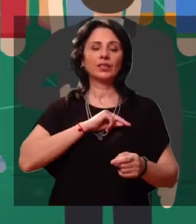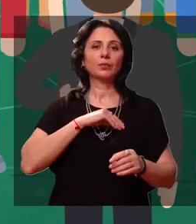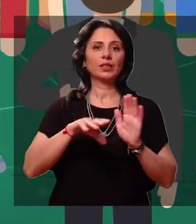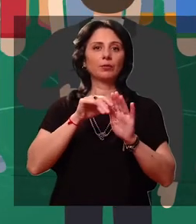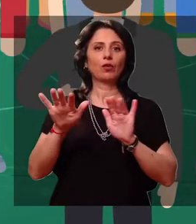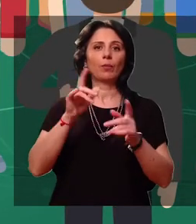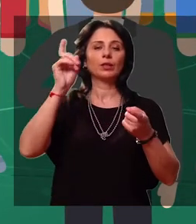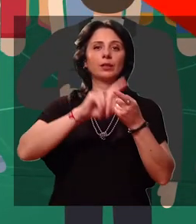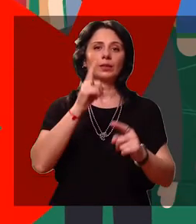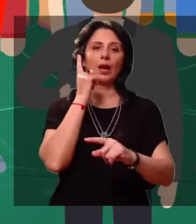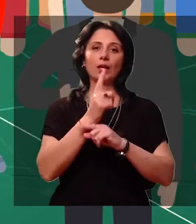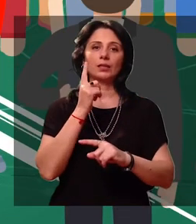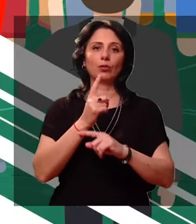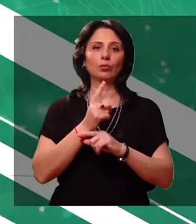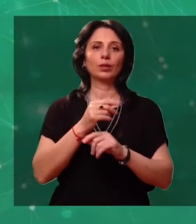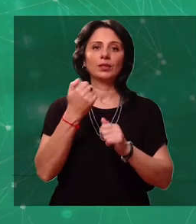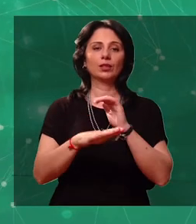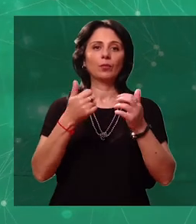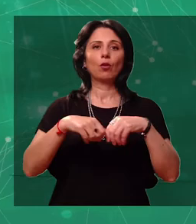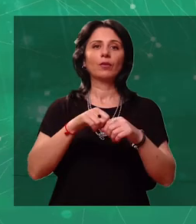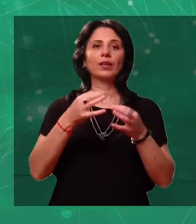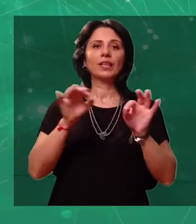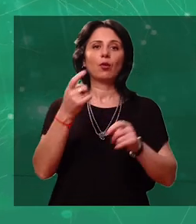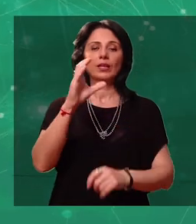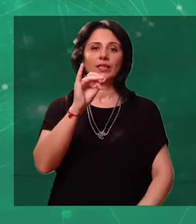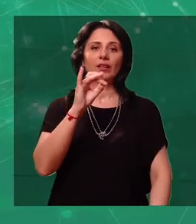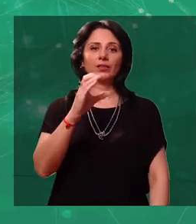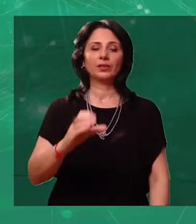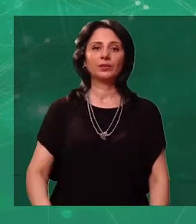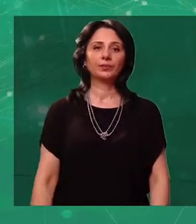քարոզարշավի մեջ արգելվում է։ Կենտրոնական դրական հանձնաժողով, ժողովրդավարության ծառայություն։